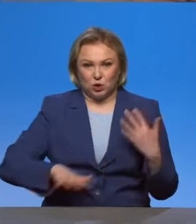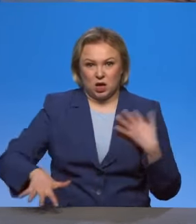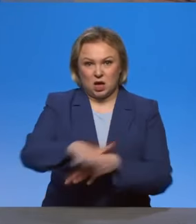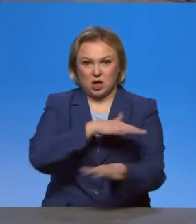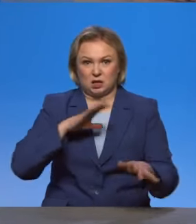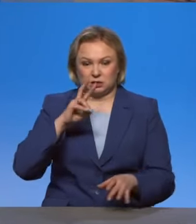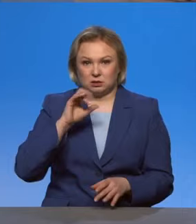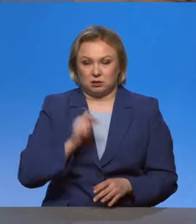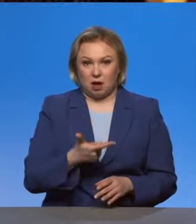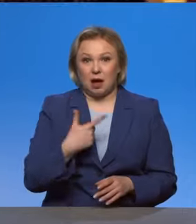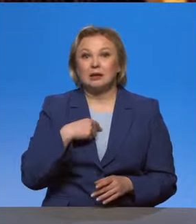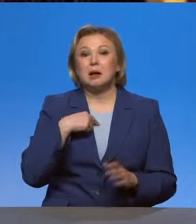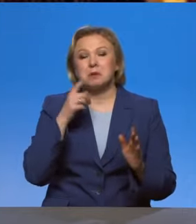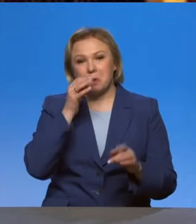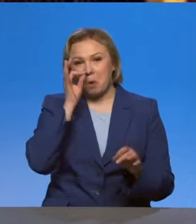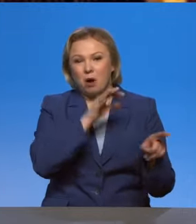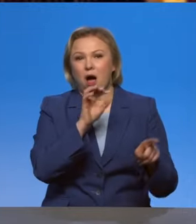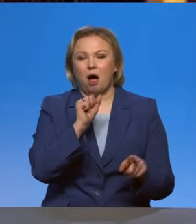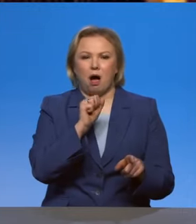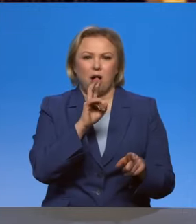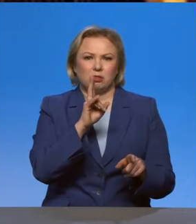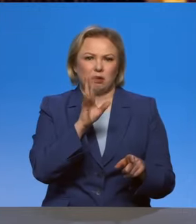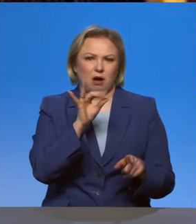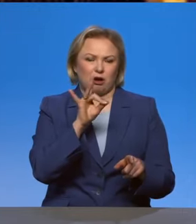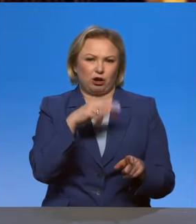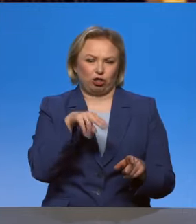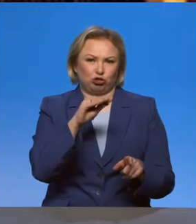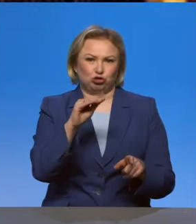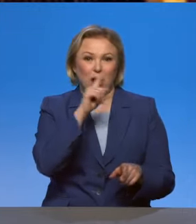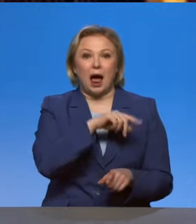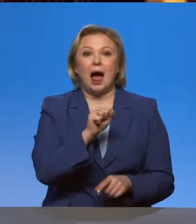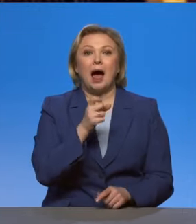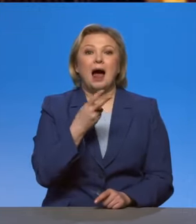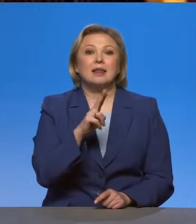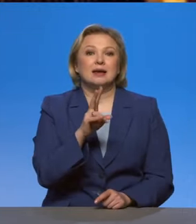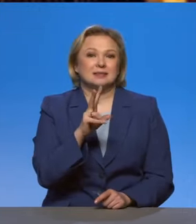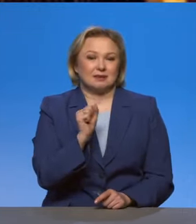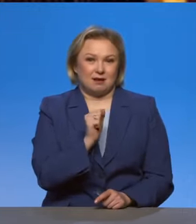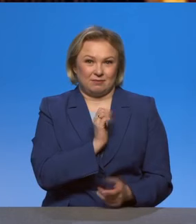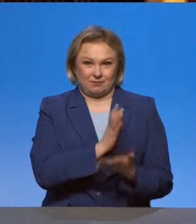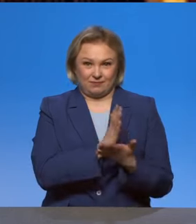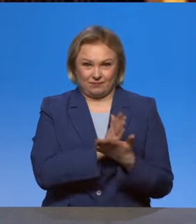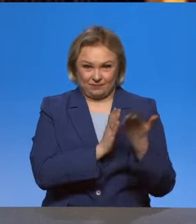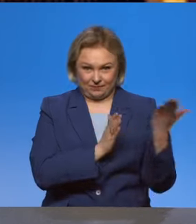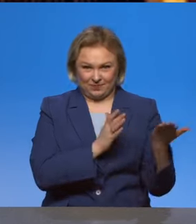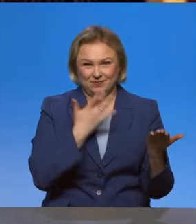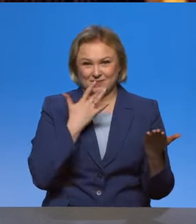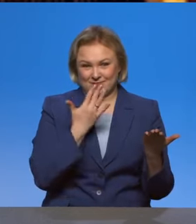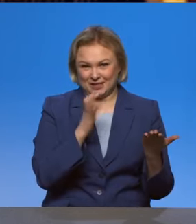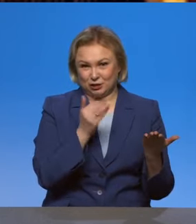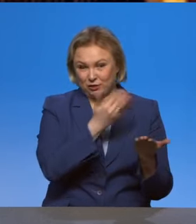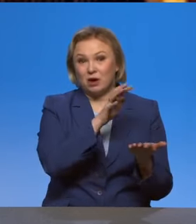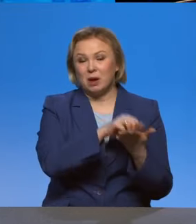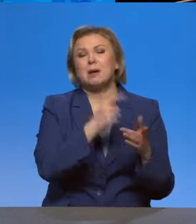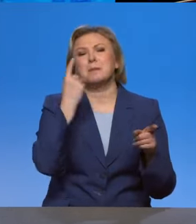опыт, например, Анкориджа, да, вот на Аляске, mm-hmm. знакомый нам, недалеко тут, да, находится. Вот. А, да, там теплый климат